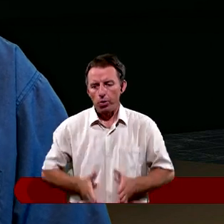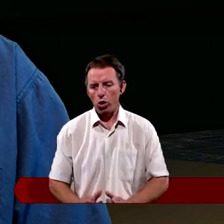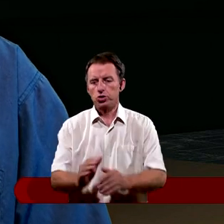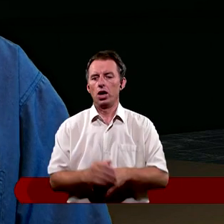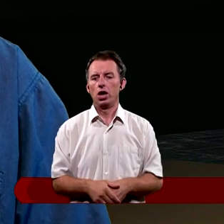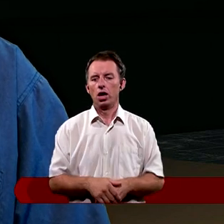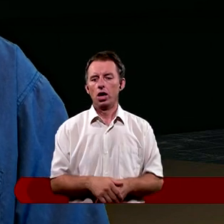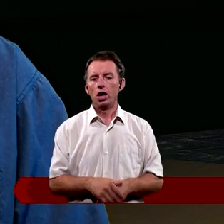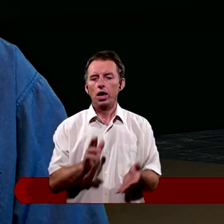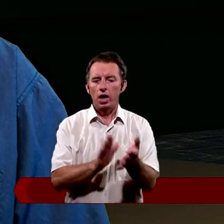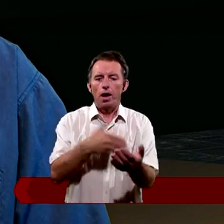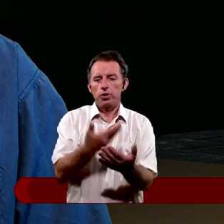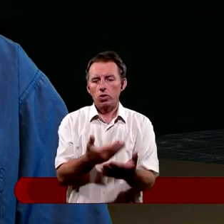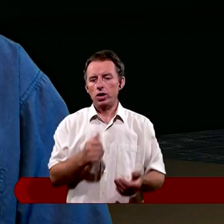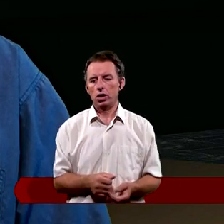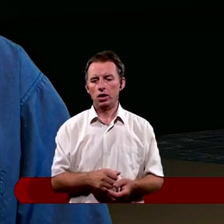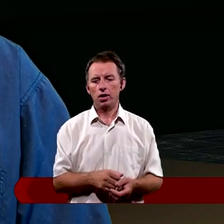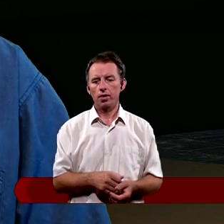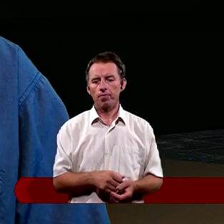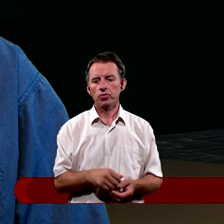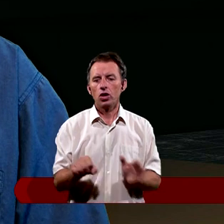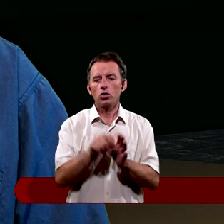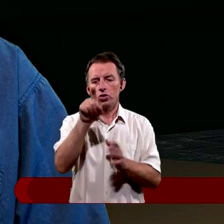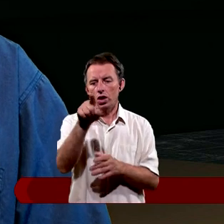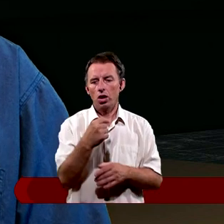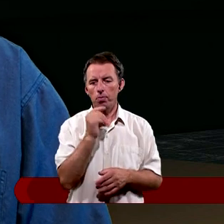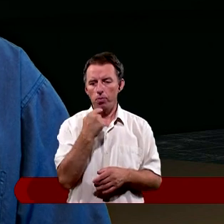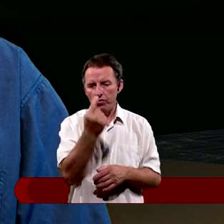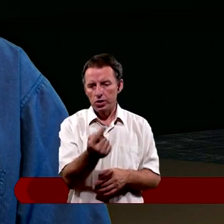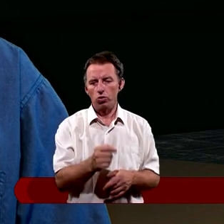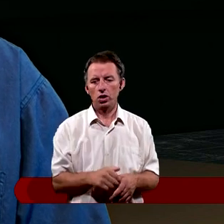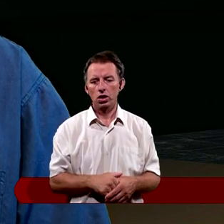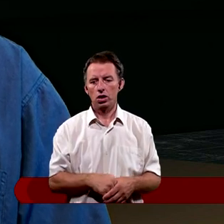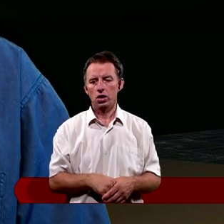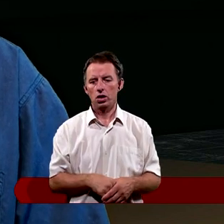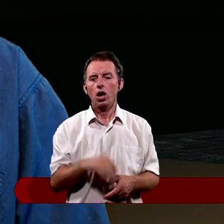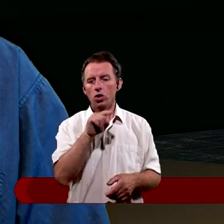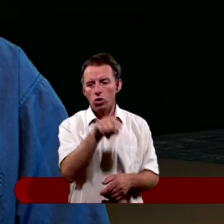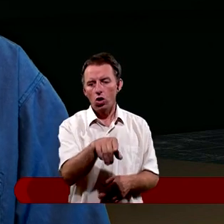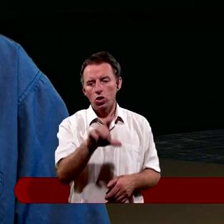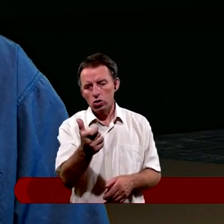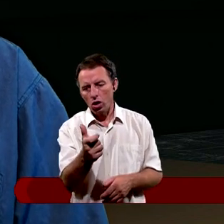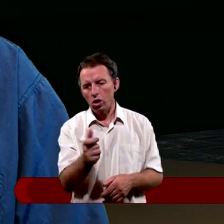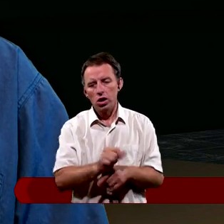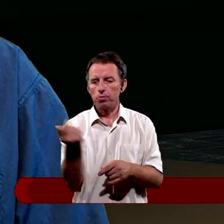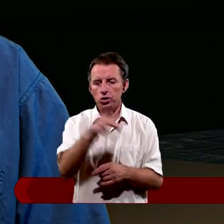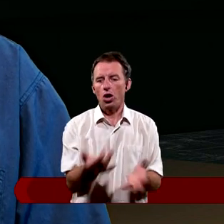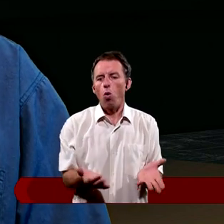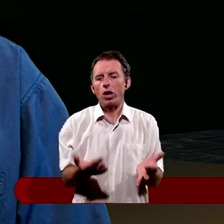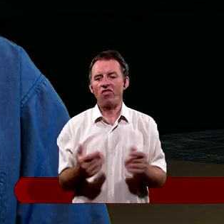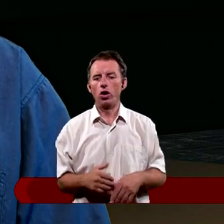prawda? Mężczyzna przy pracy będzie zdobywał to, co nie przyjdzie